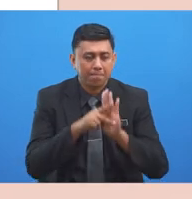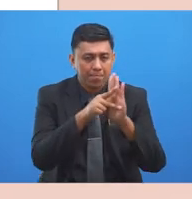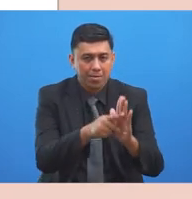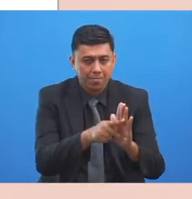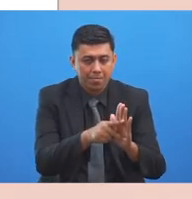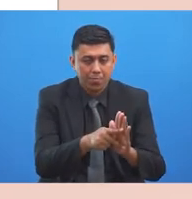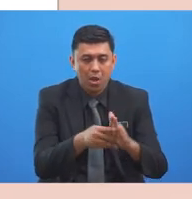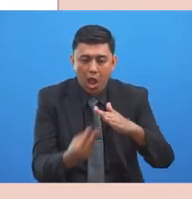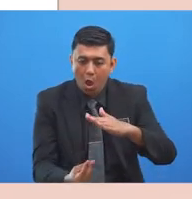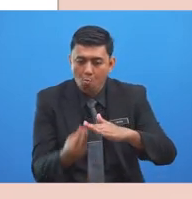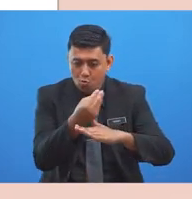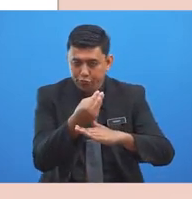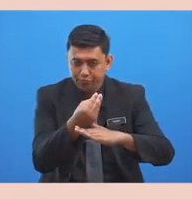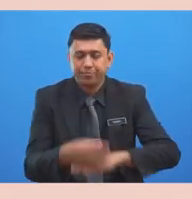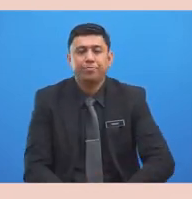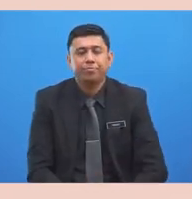memaparkan output.